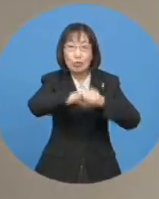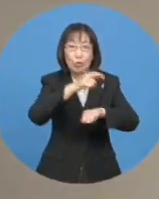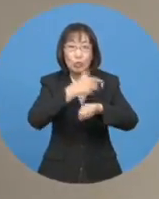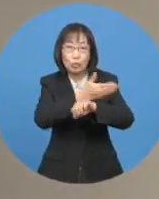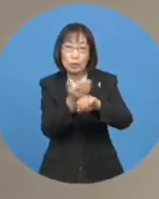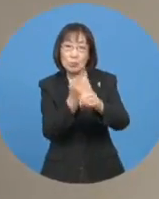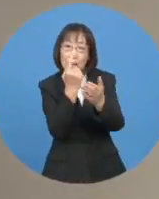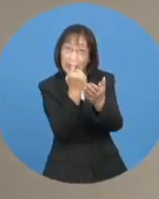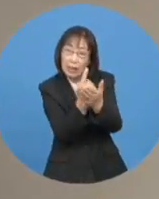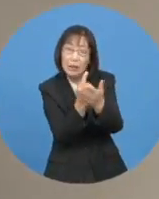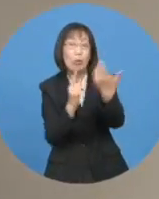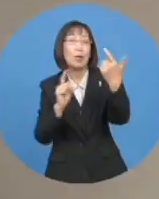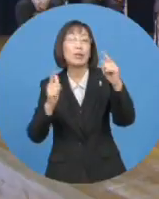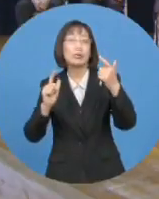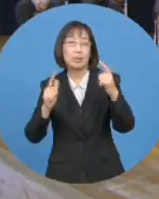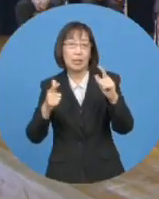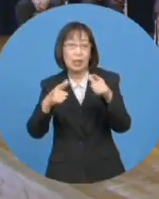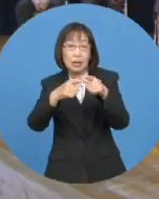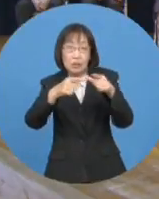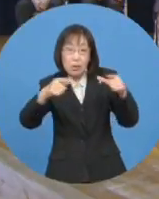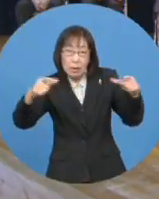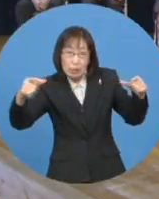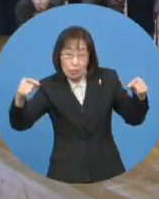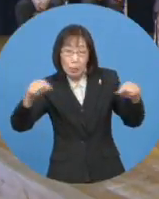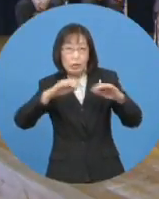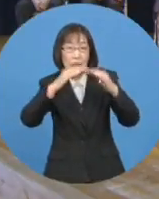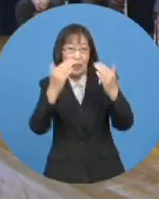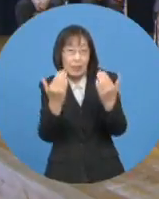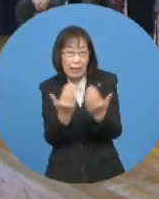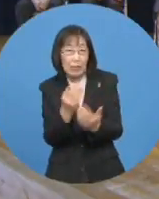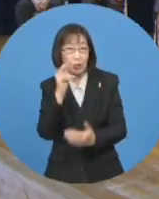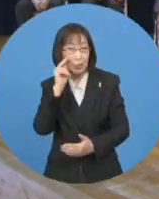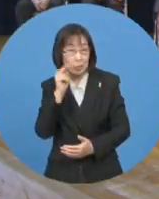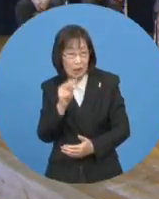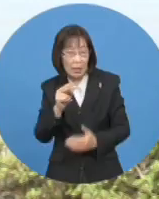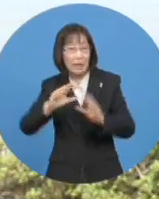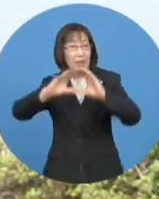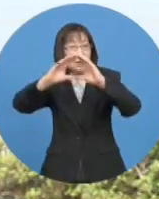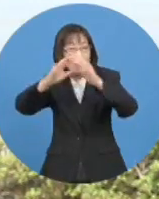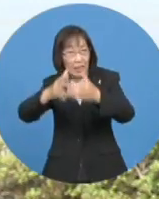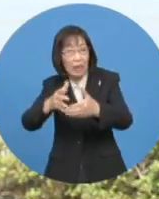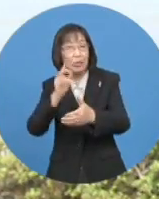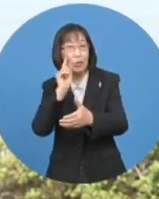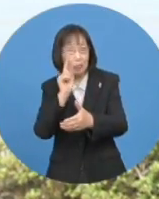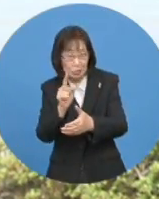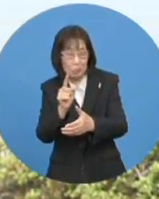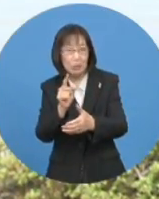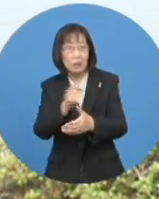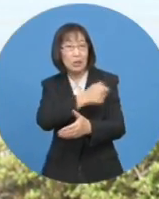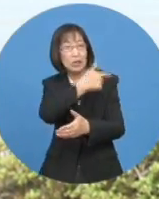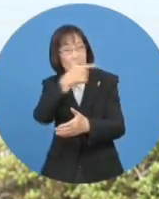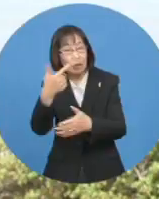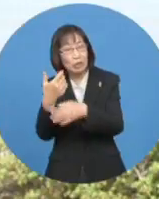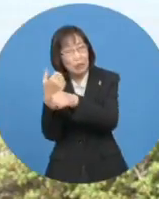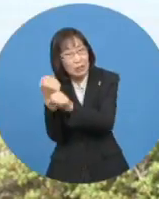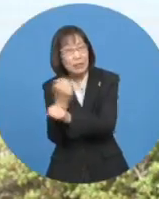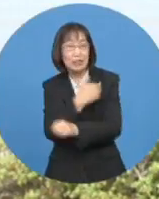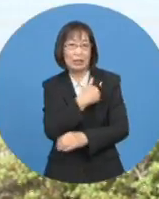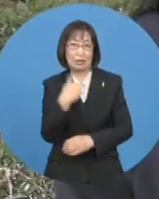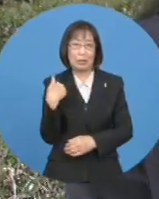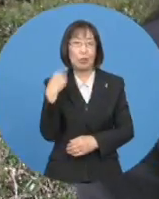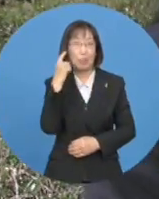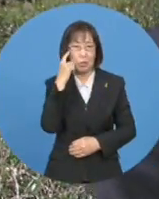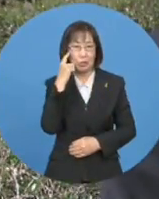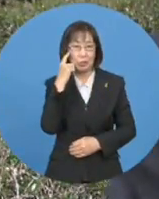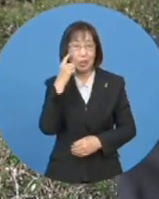けにっていうんではなくて、日本全体を俯瞰し、そして世界でと、この視点はね、非常に頼もしく思います